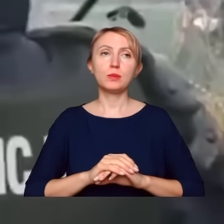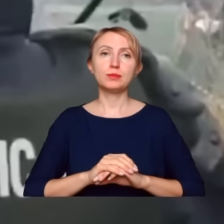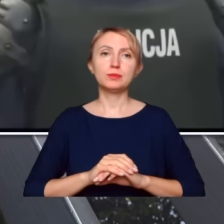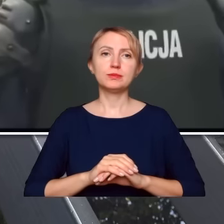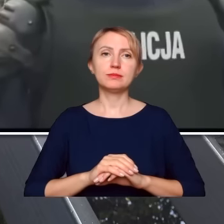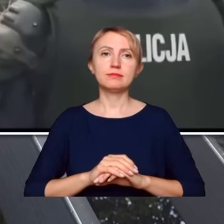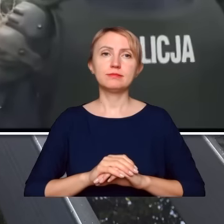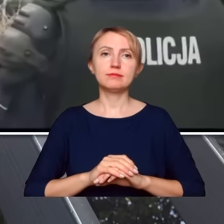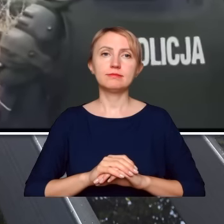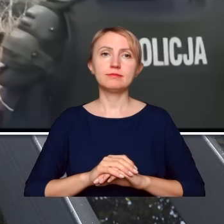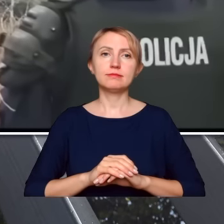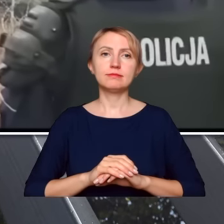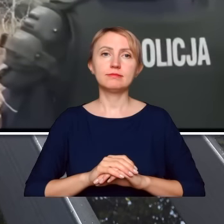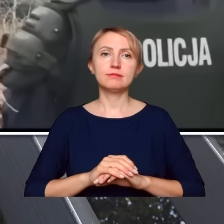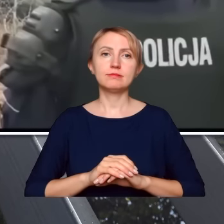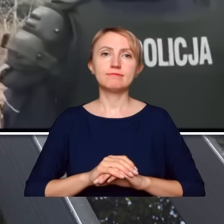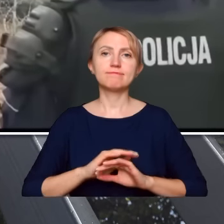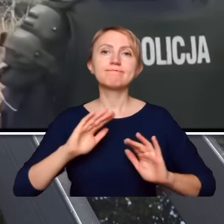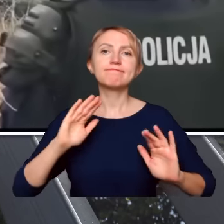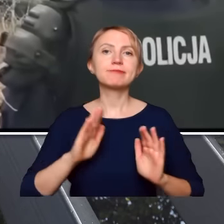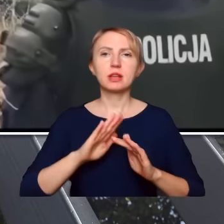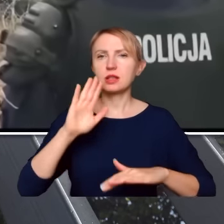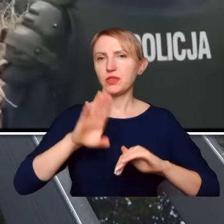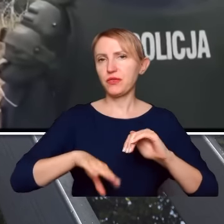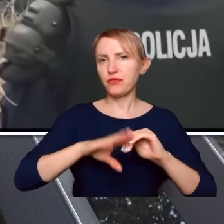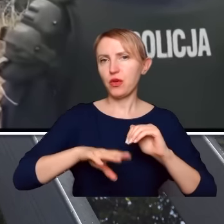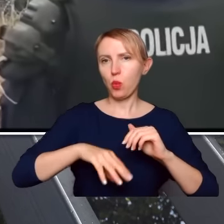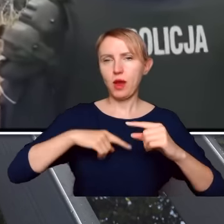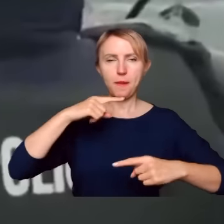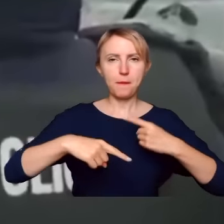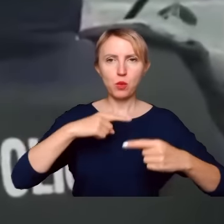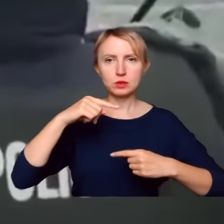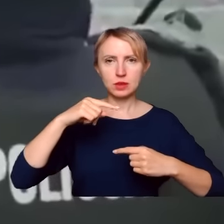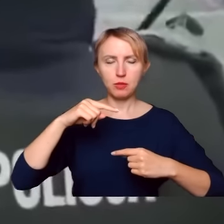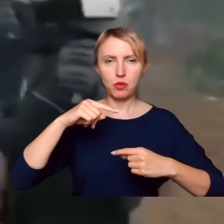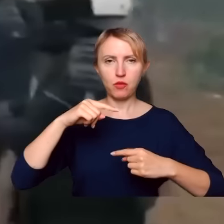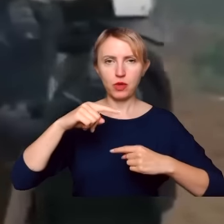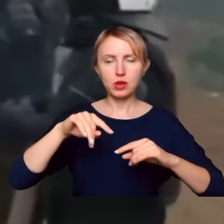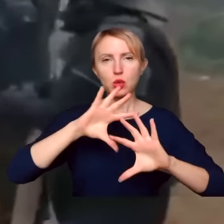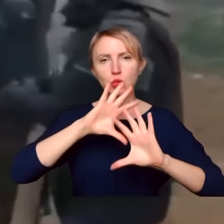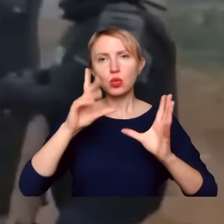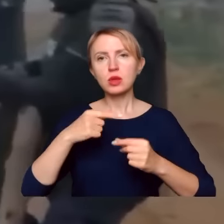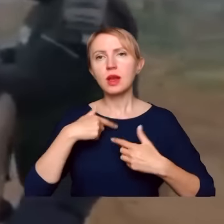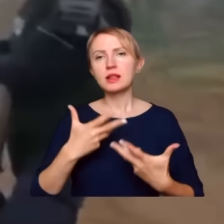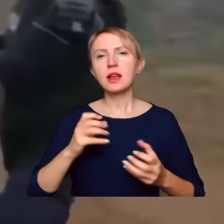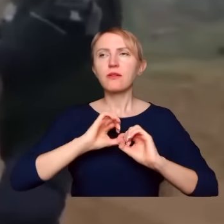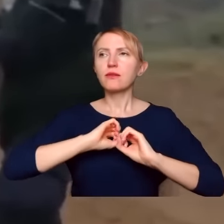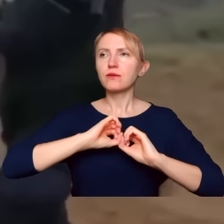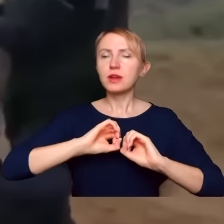podrzędnego postępowania. Na niej naniosłem dekretację, żeby wszystko wyjaśnić, a także